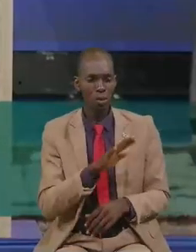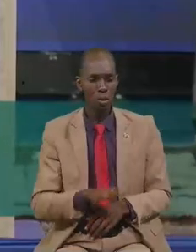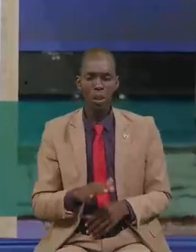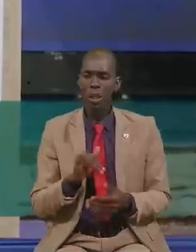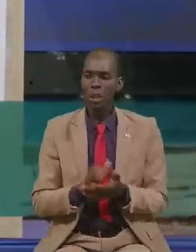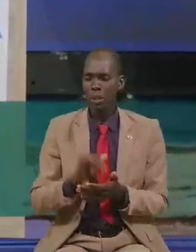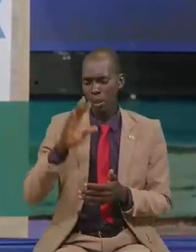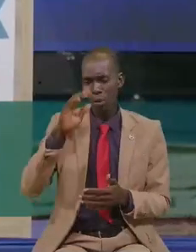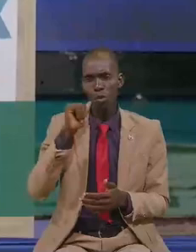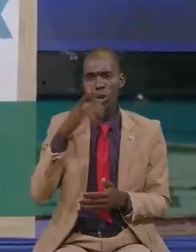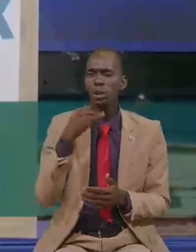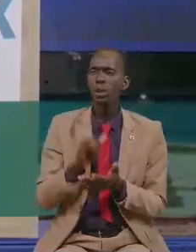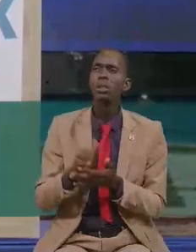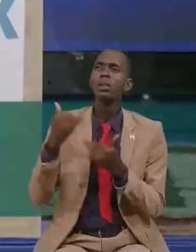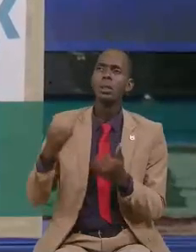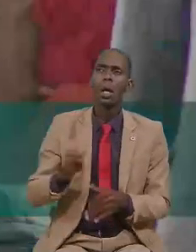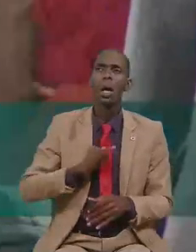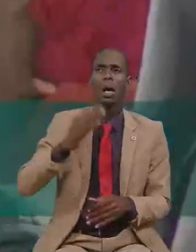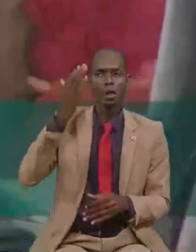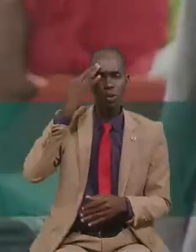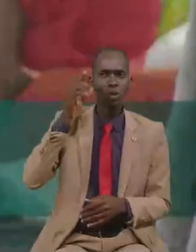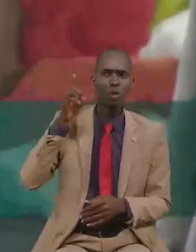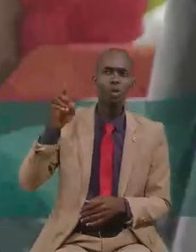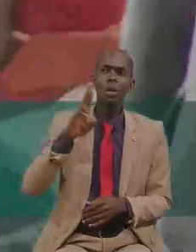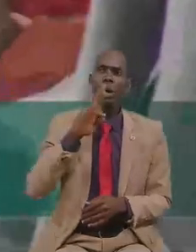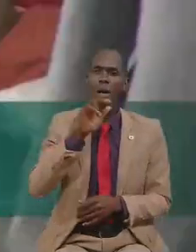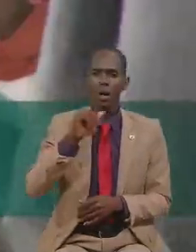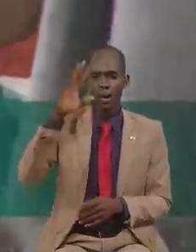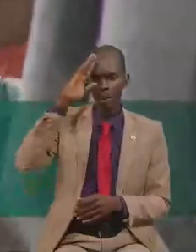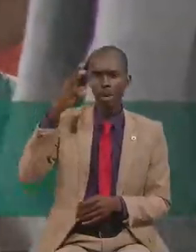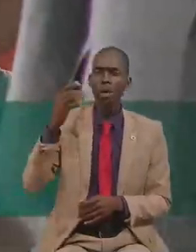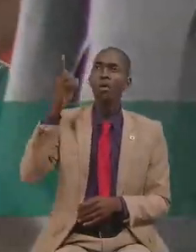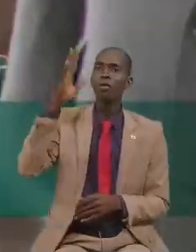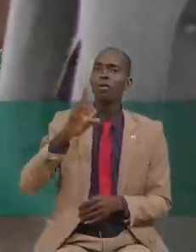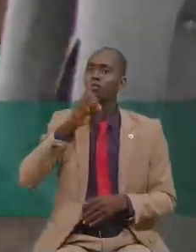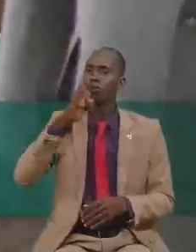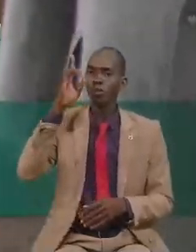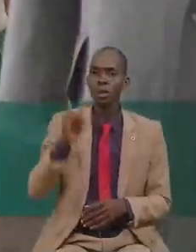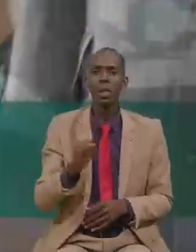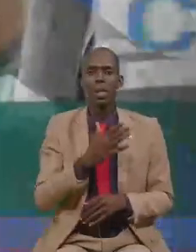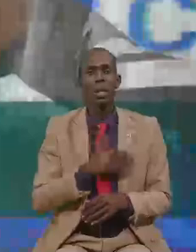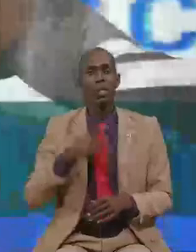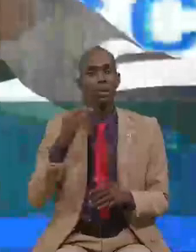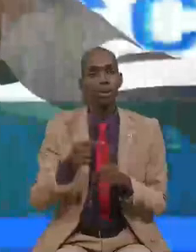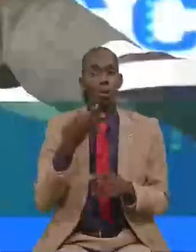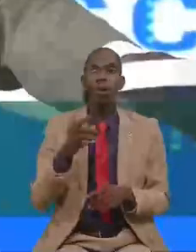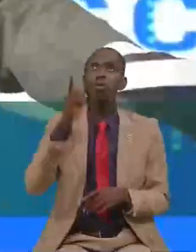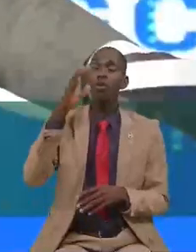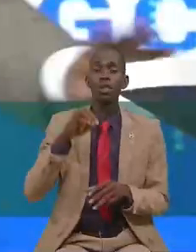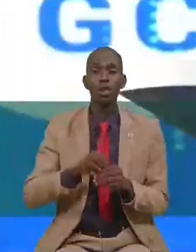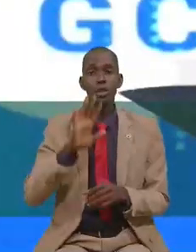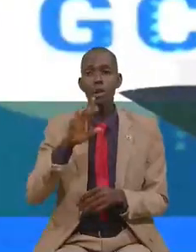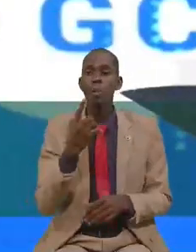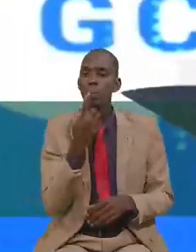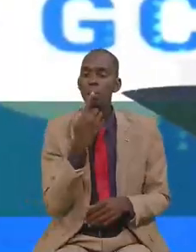maintenant, je sais que tu es un homme de Dieu en réalité. Et la parole de l'Éternel dans ta bouche est